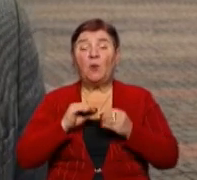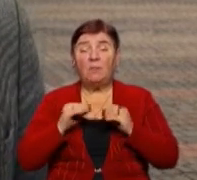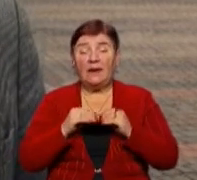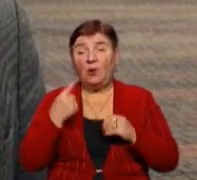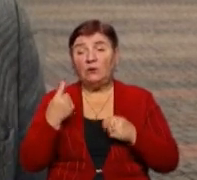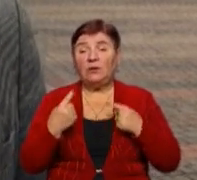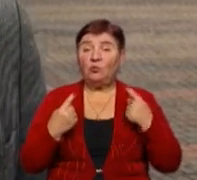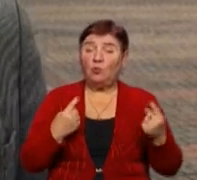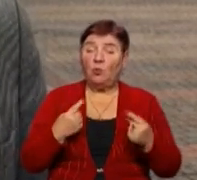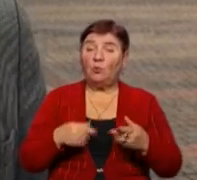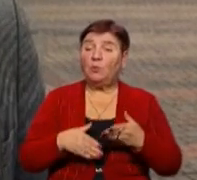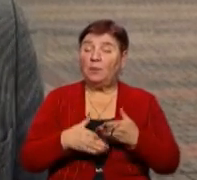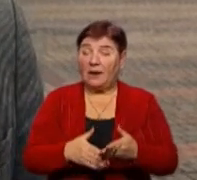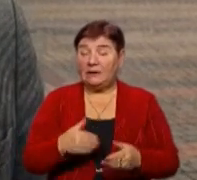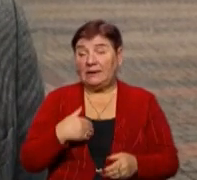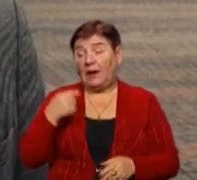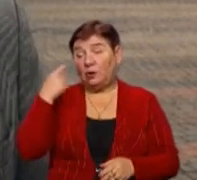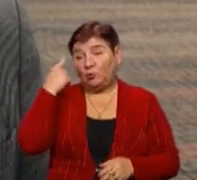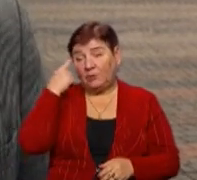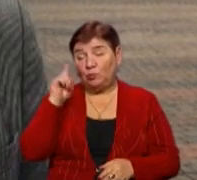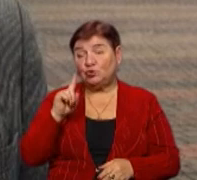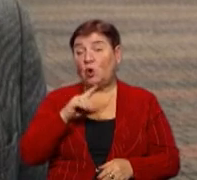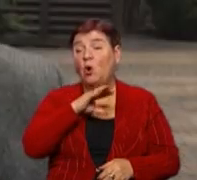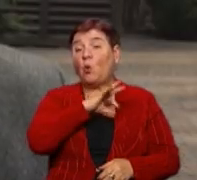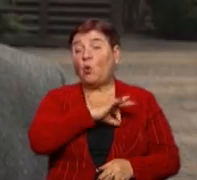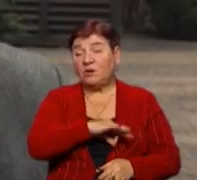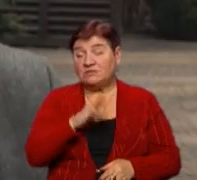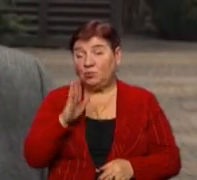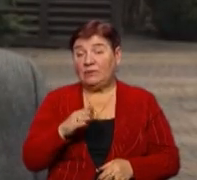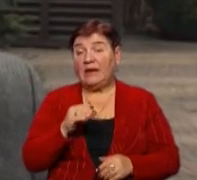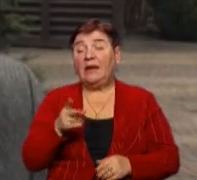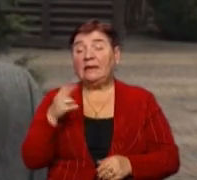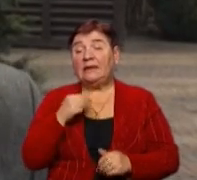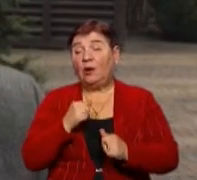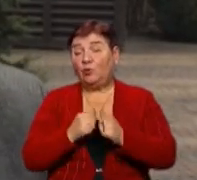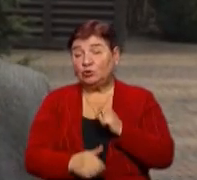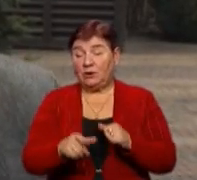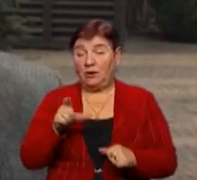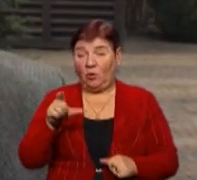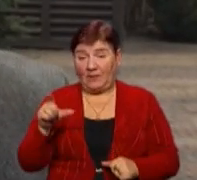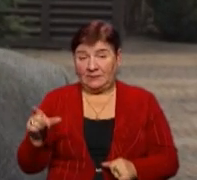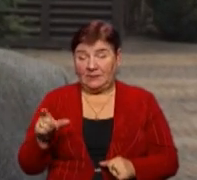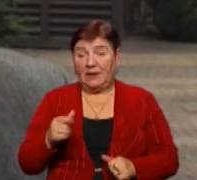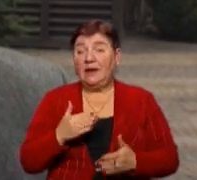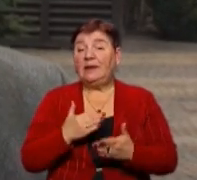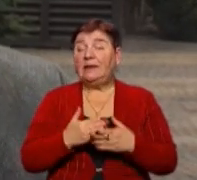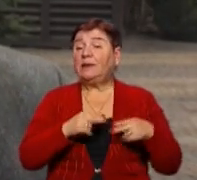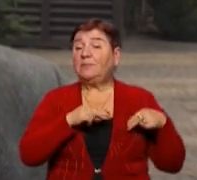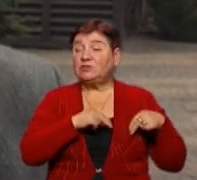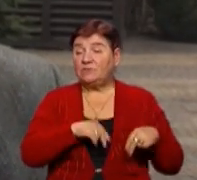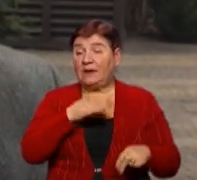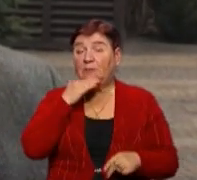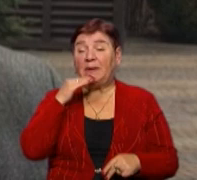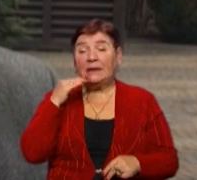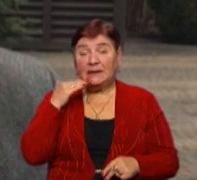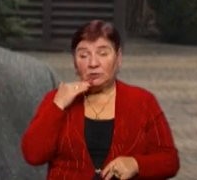другому допомагати. Я думаю, що користь буде для кожної громади, тому що є напрацювань